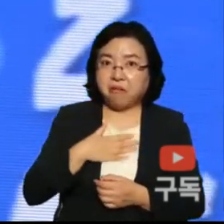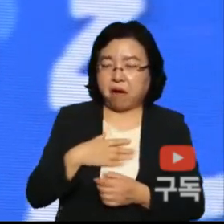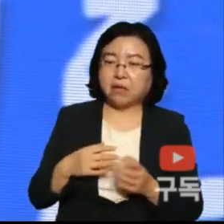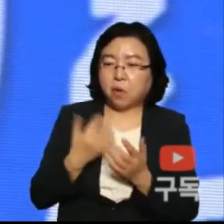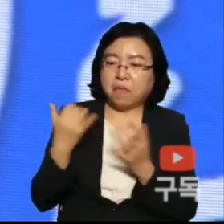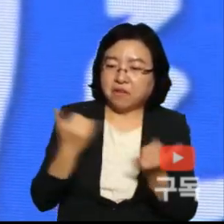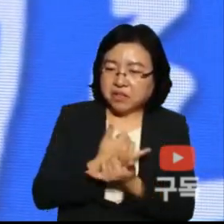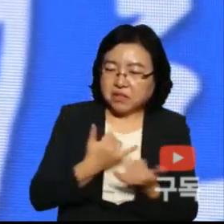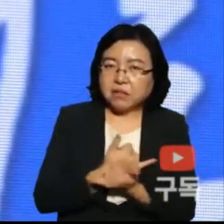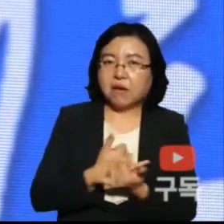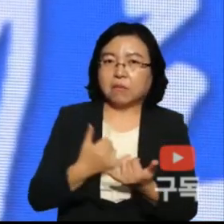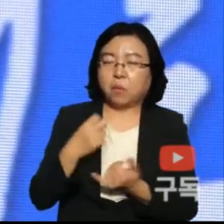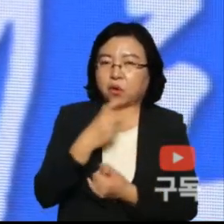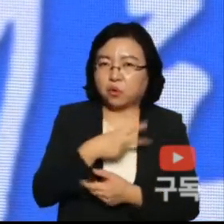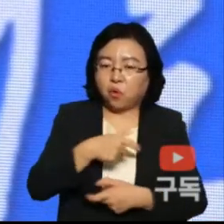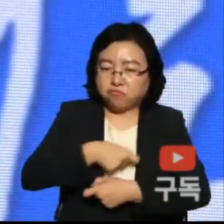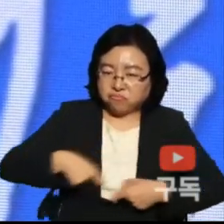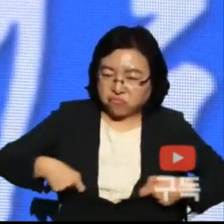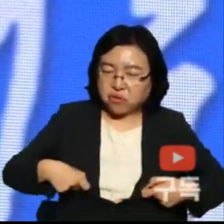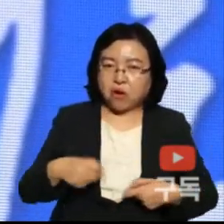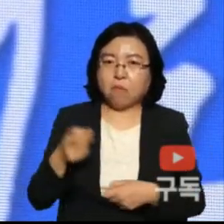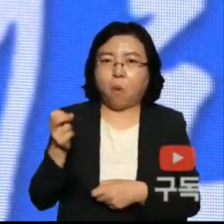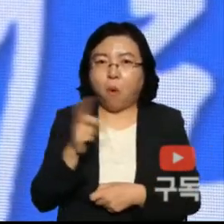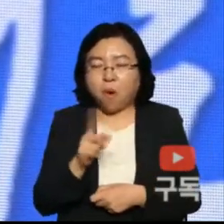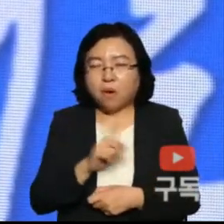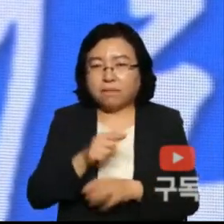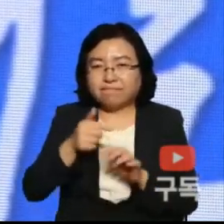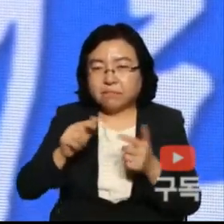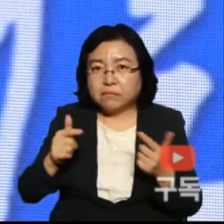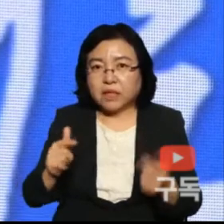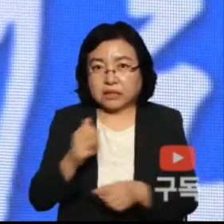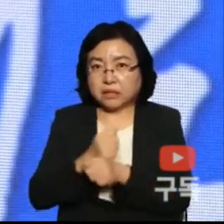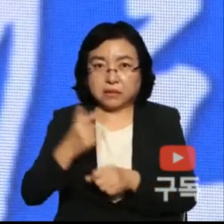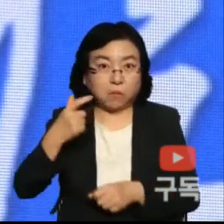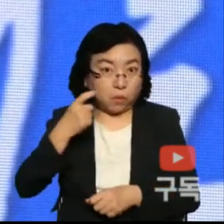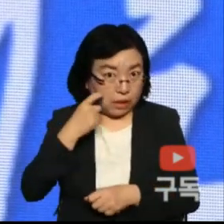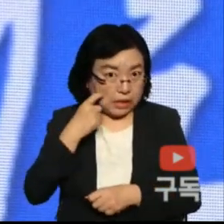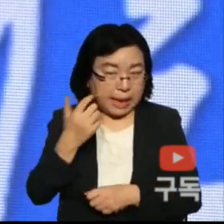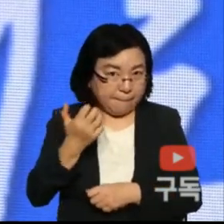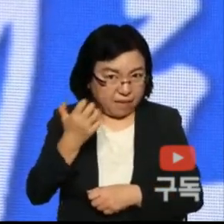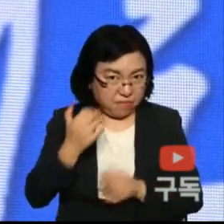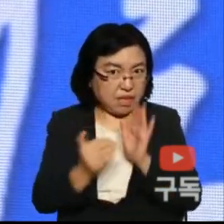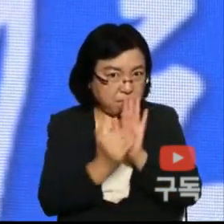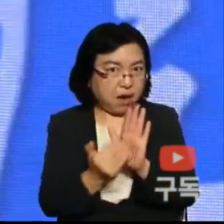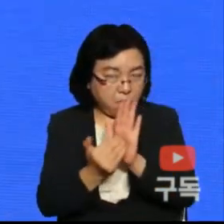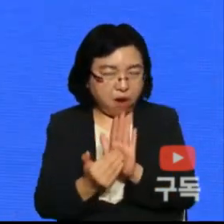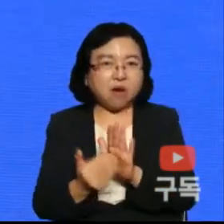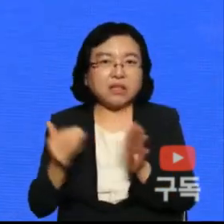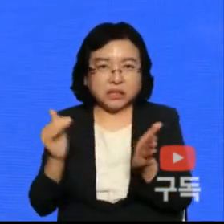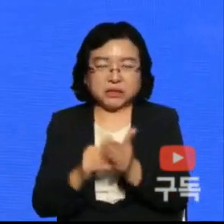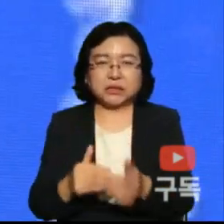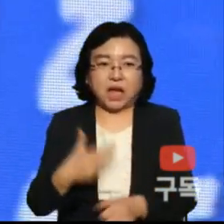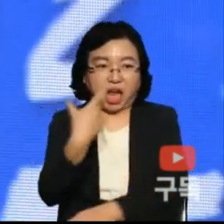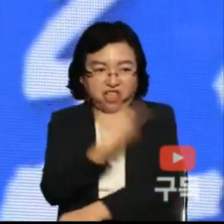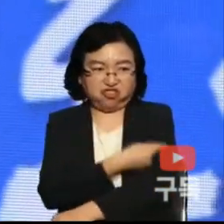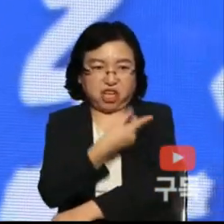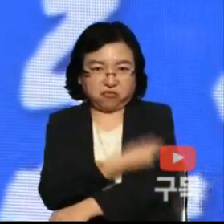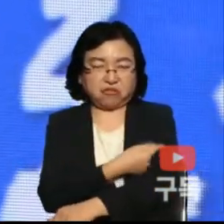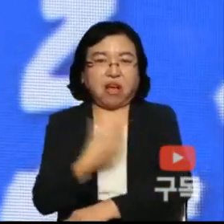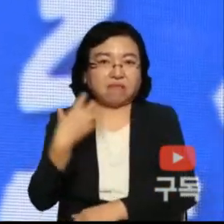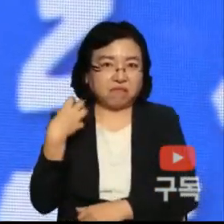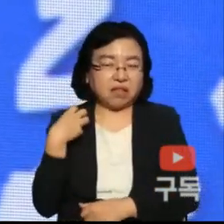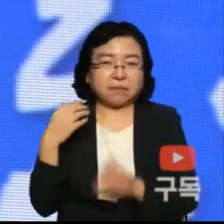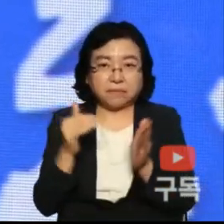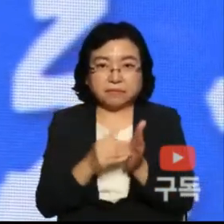친척들의 부정비리 가에 못하도록 예방 해줬으니까 백신 역할이 줬으니까 정말로